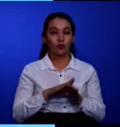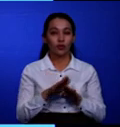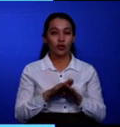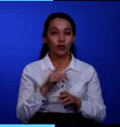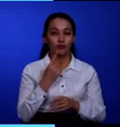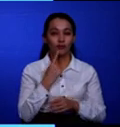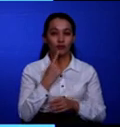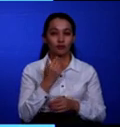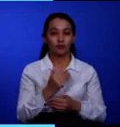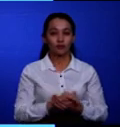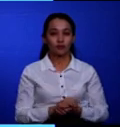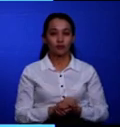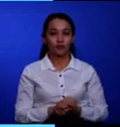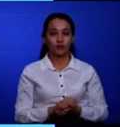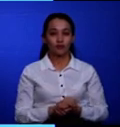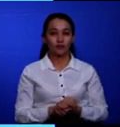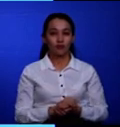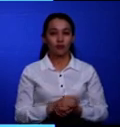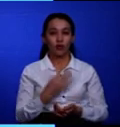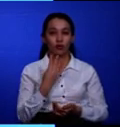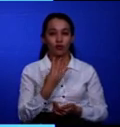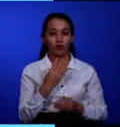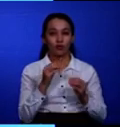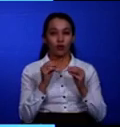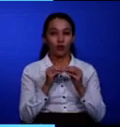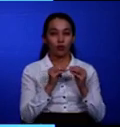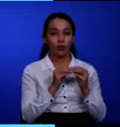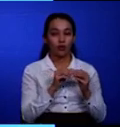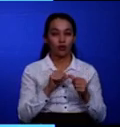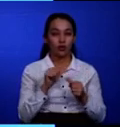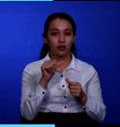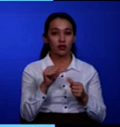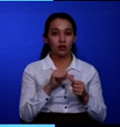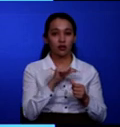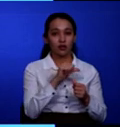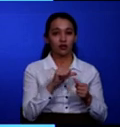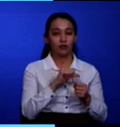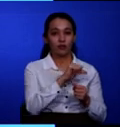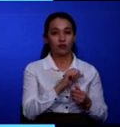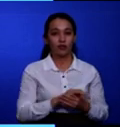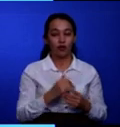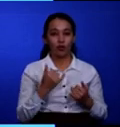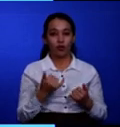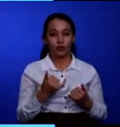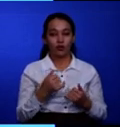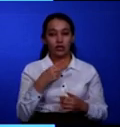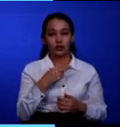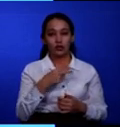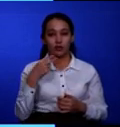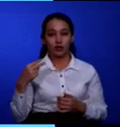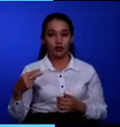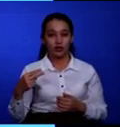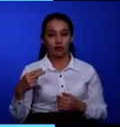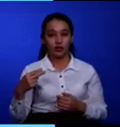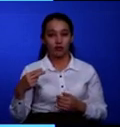misolni. Siz 4 ta 10 likni qismlarga ajratib oling. Keling uni 20 va 20 ning